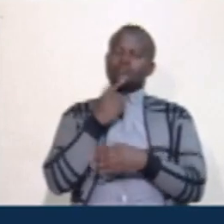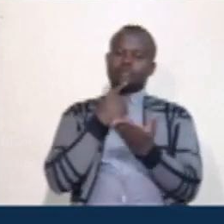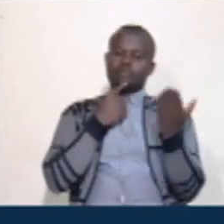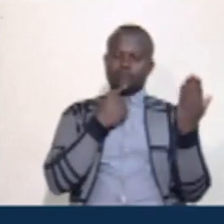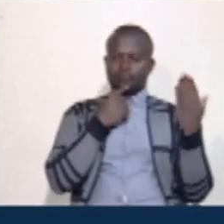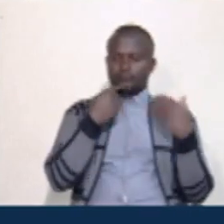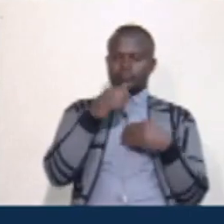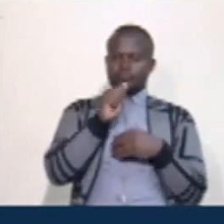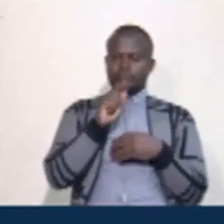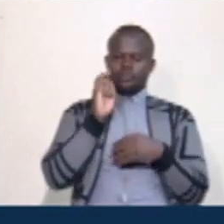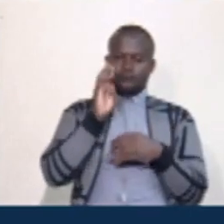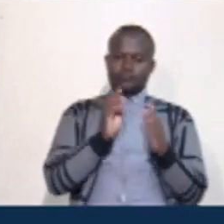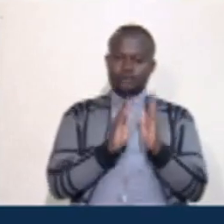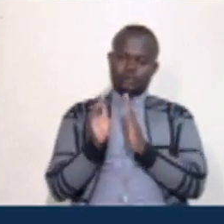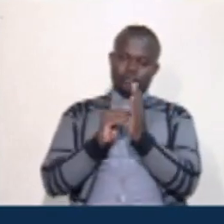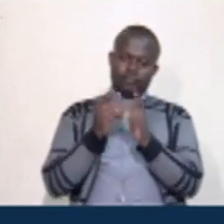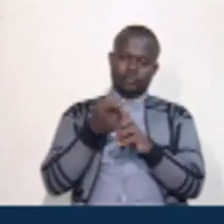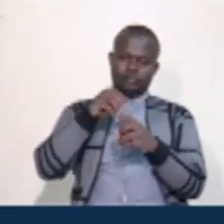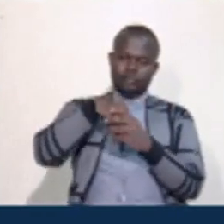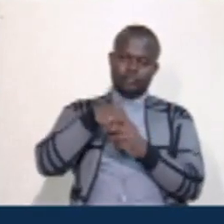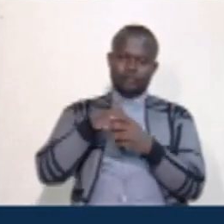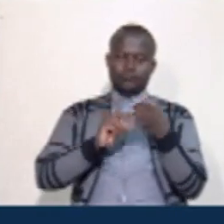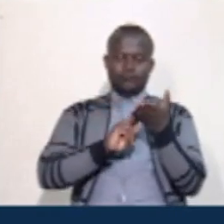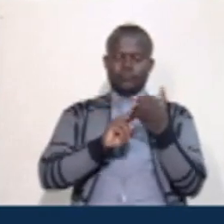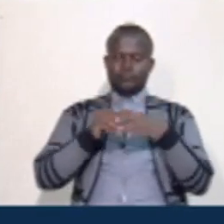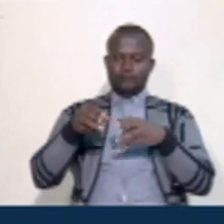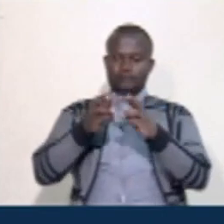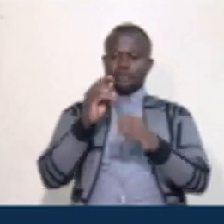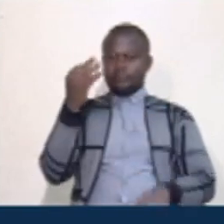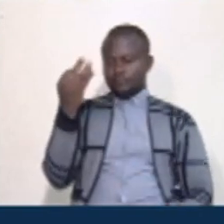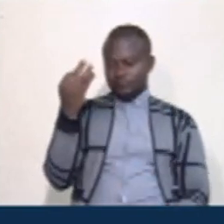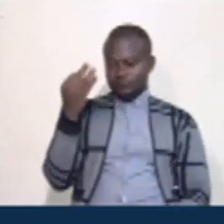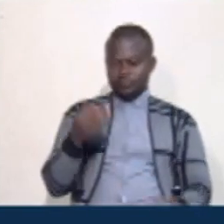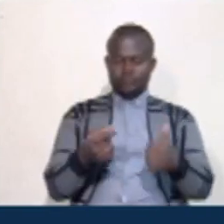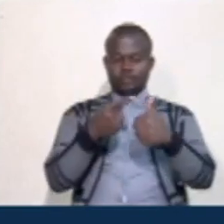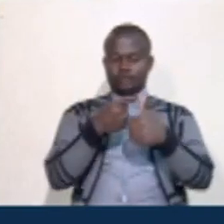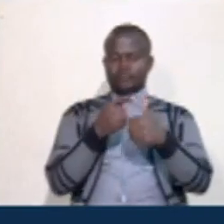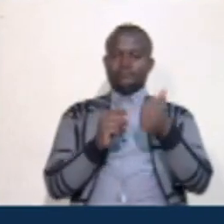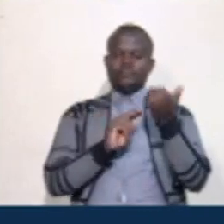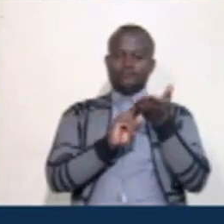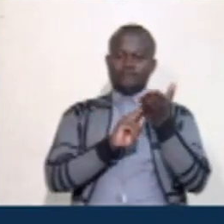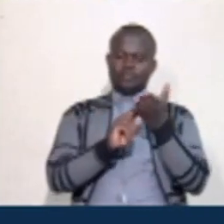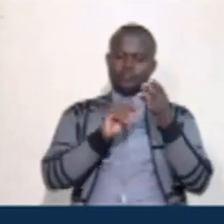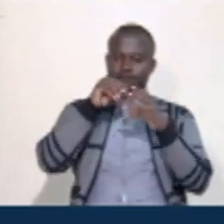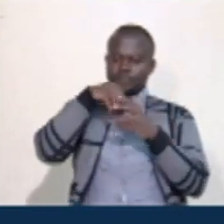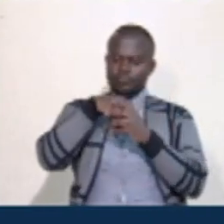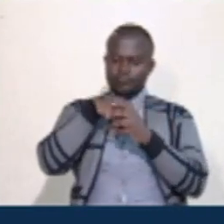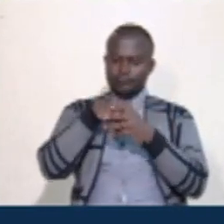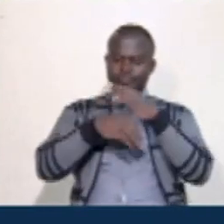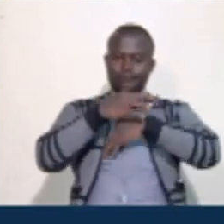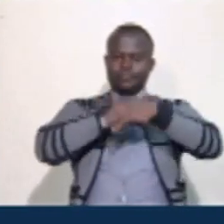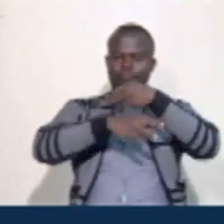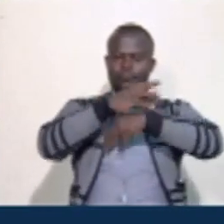gazi izatunganywa maze ivanwemo izakoreshwa mu buryo butatu. Iya mbere izaba ari gazi ikoreshwa